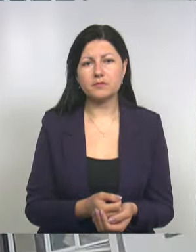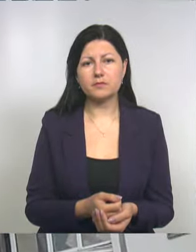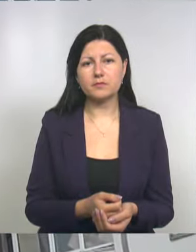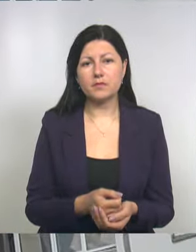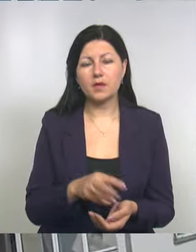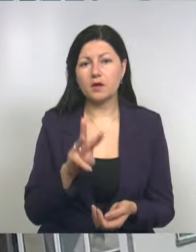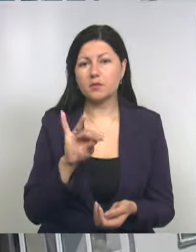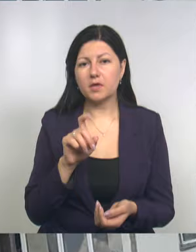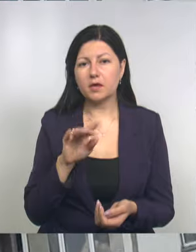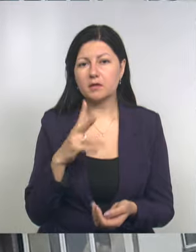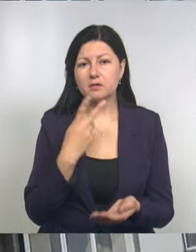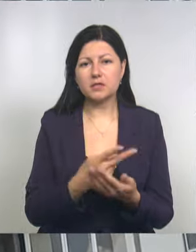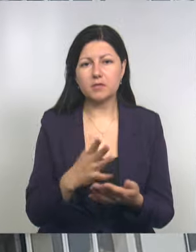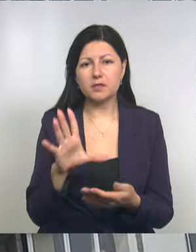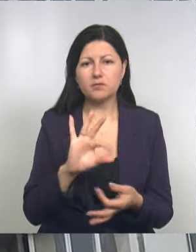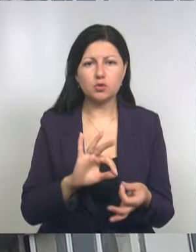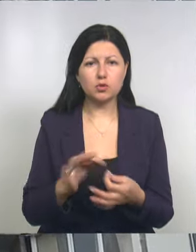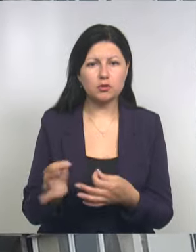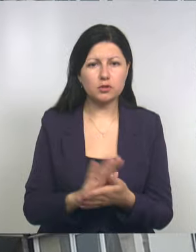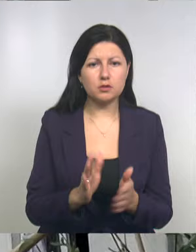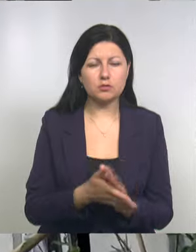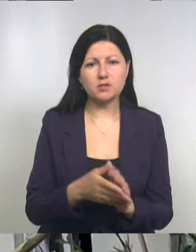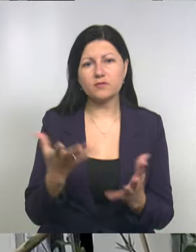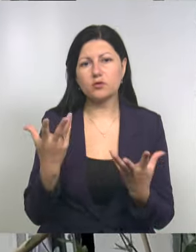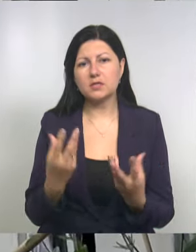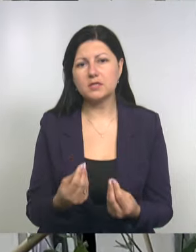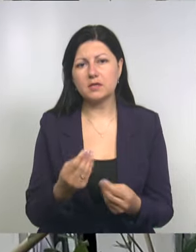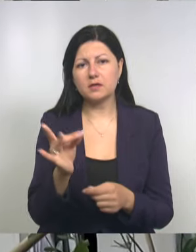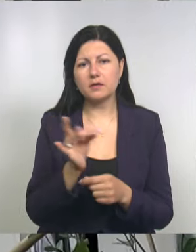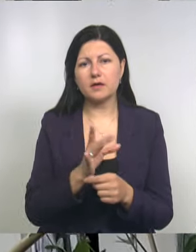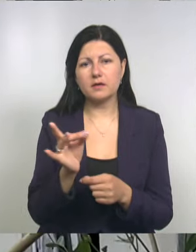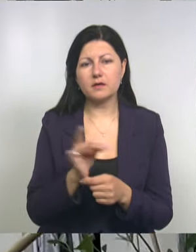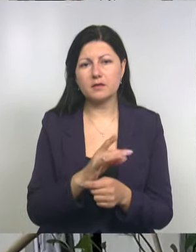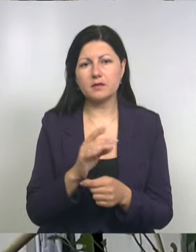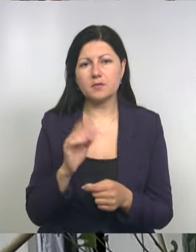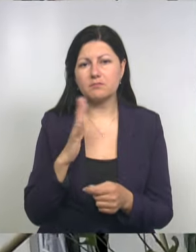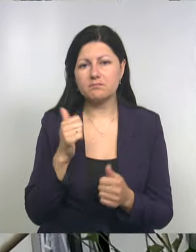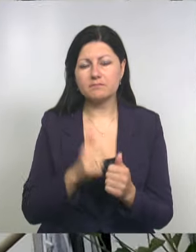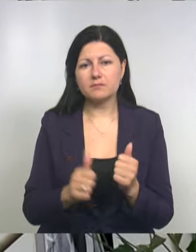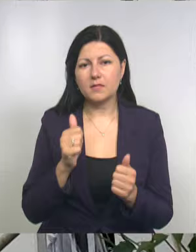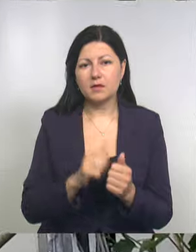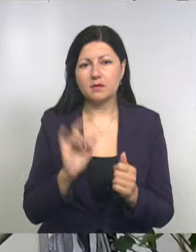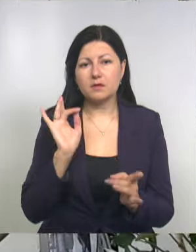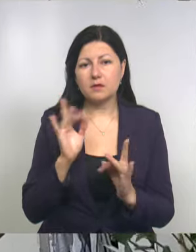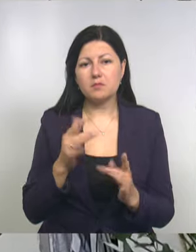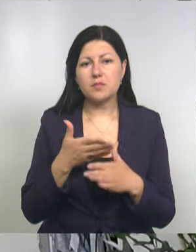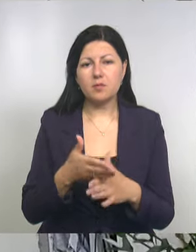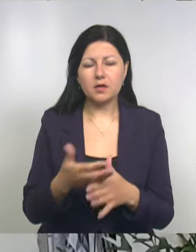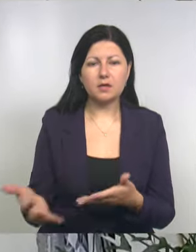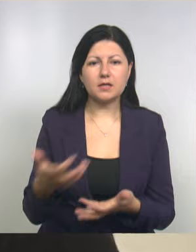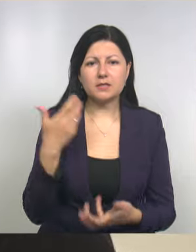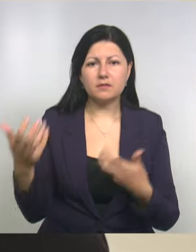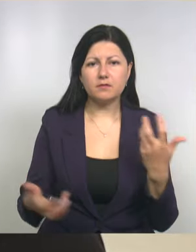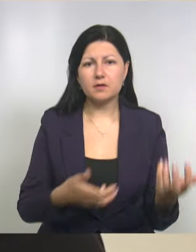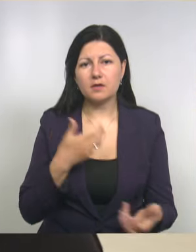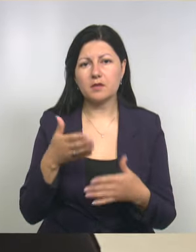помочь. Михаил, несмотря на всю сложность ситуации, а в тот день сигналы ракетной опасности звучали регулярно, разбирал завалы, помогал